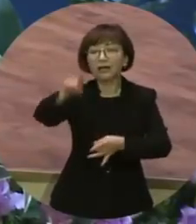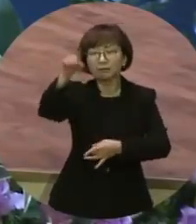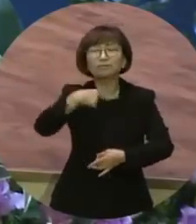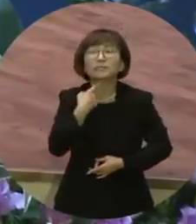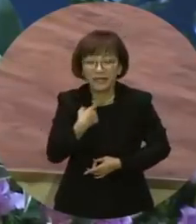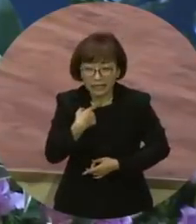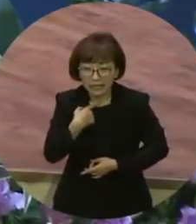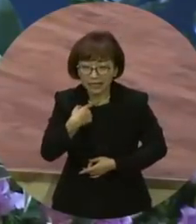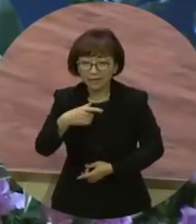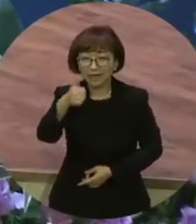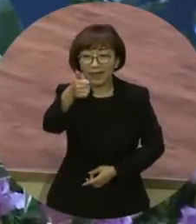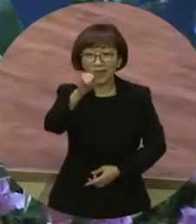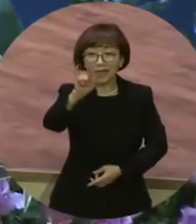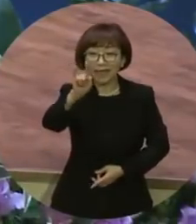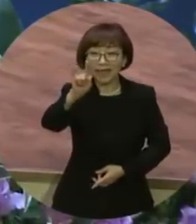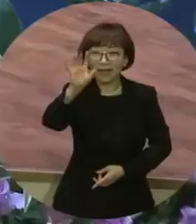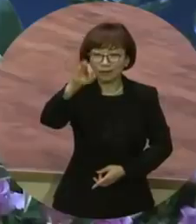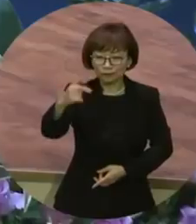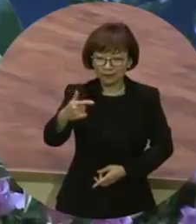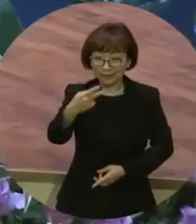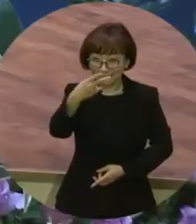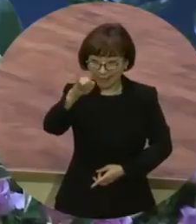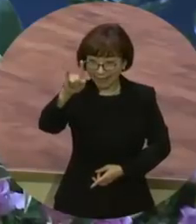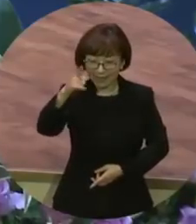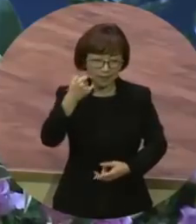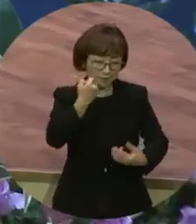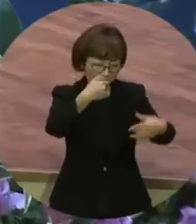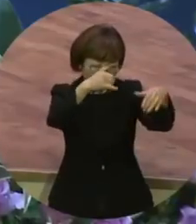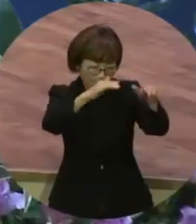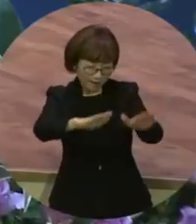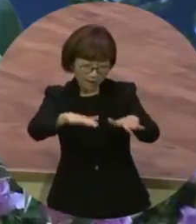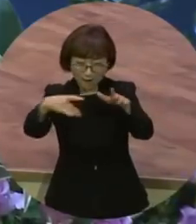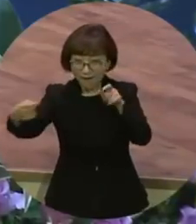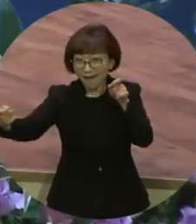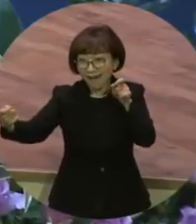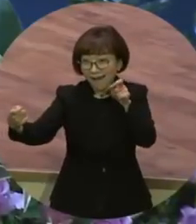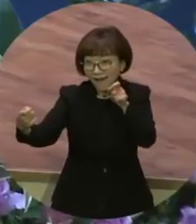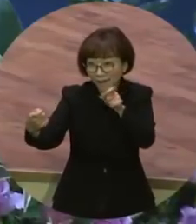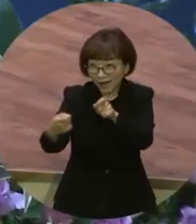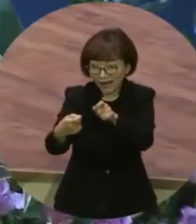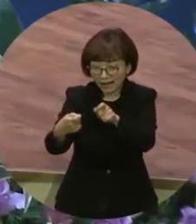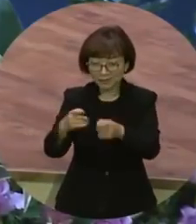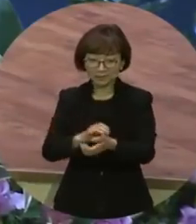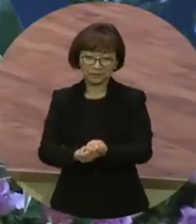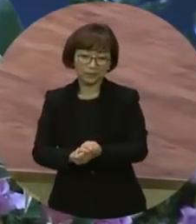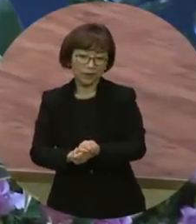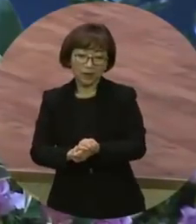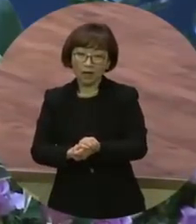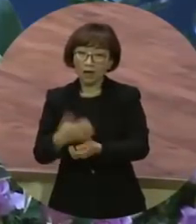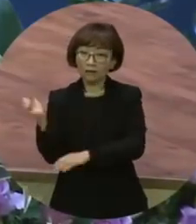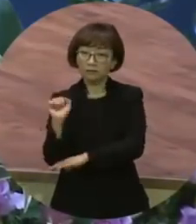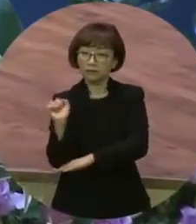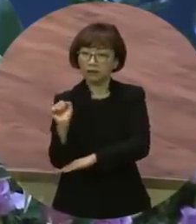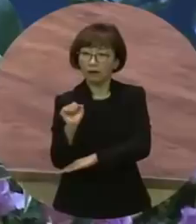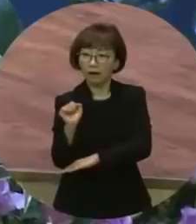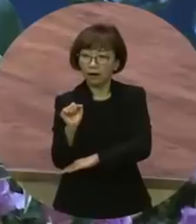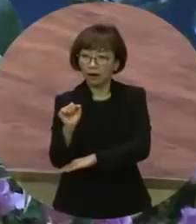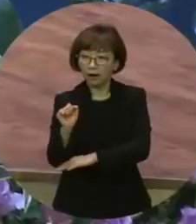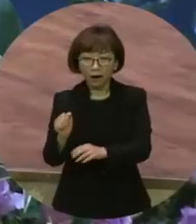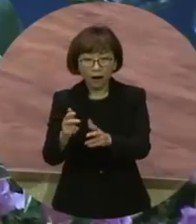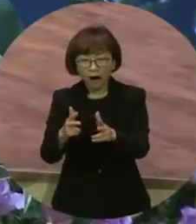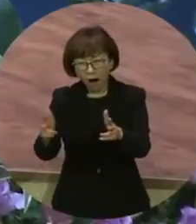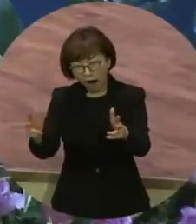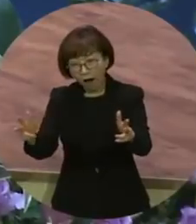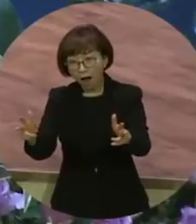바다를 끼고 아름다운 절로 유명한데 들어가는데 한 시간 걸려요. 차로 입구에. 너무 사람이 많아서. 저희 교회 주차장은 아무것도